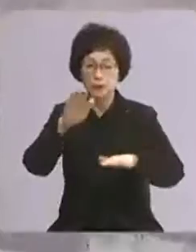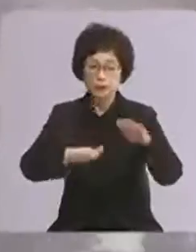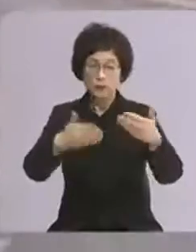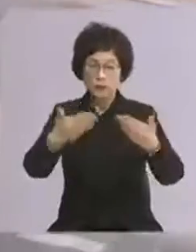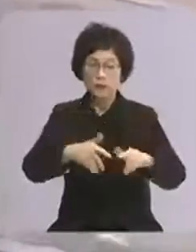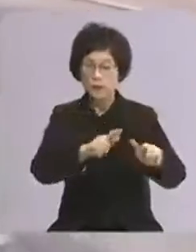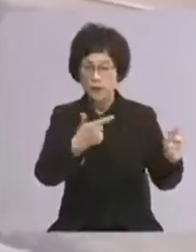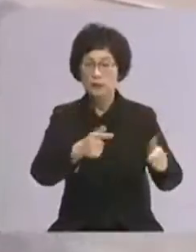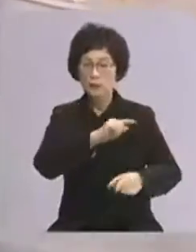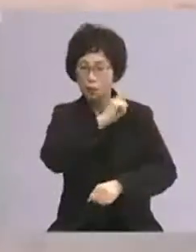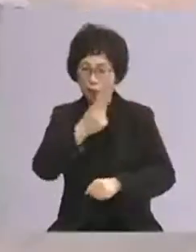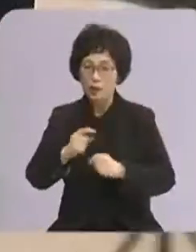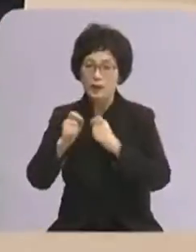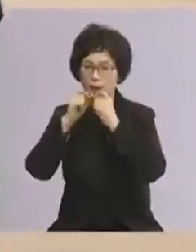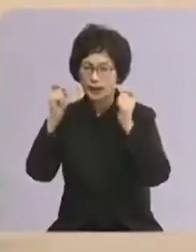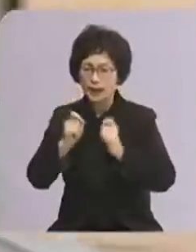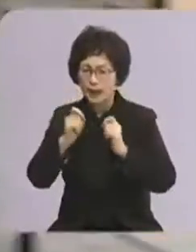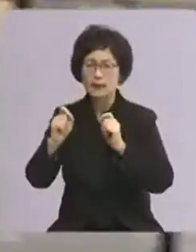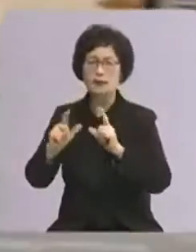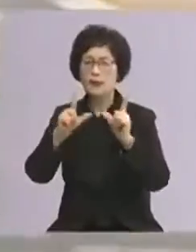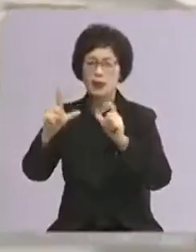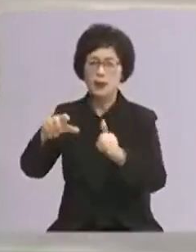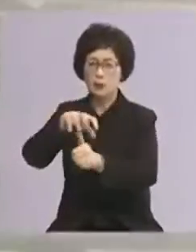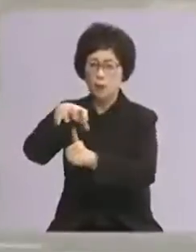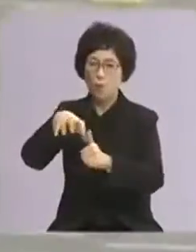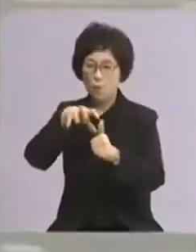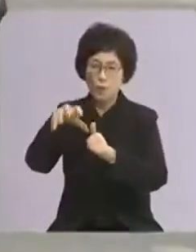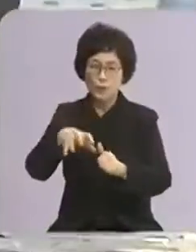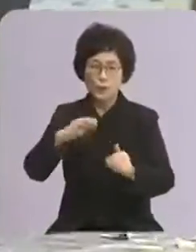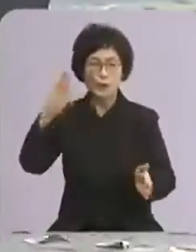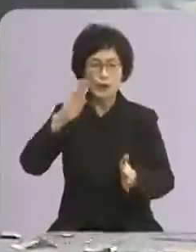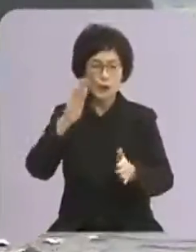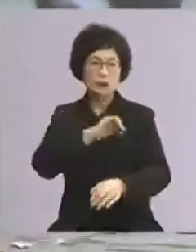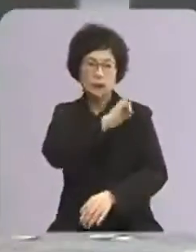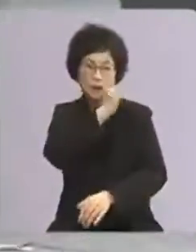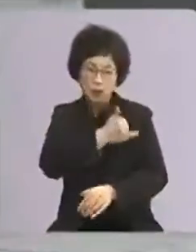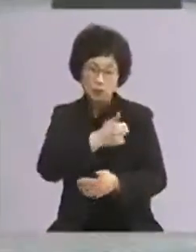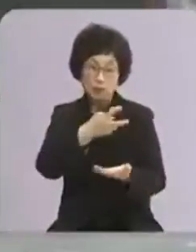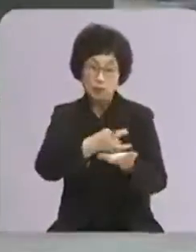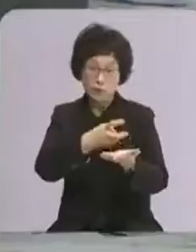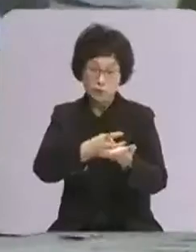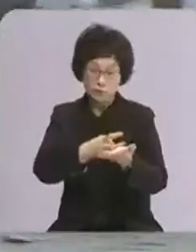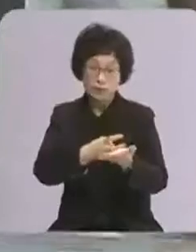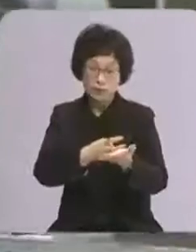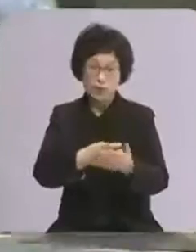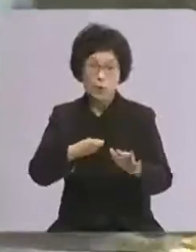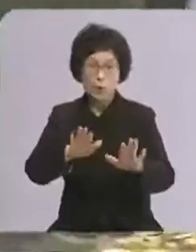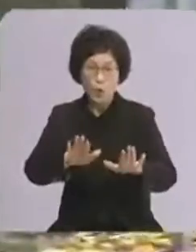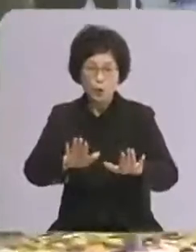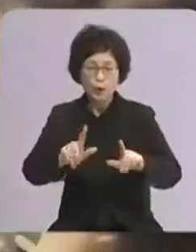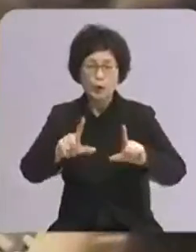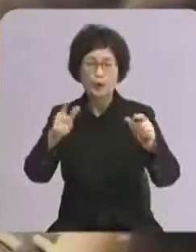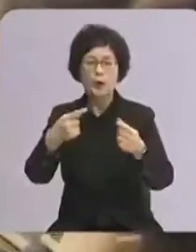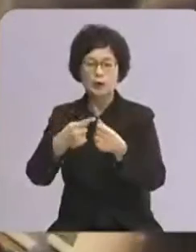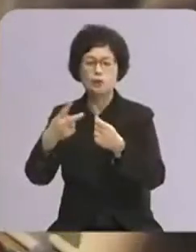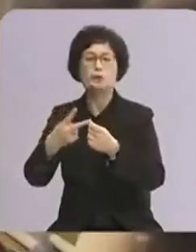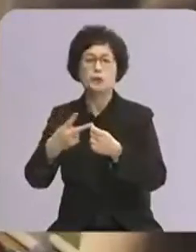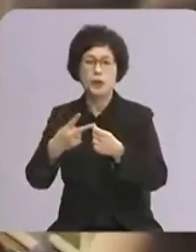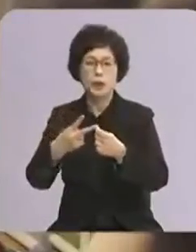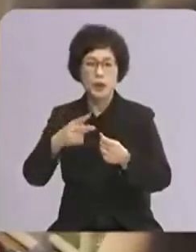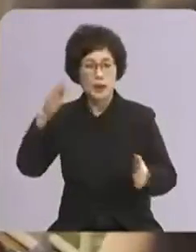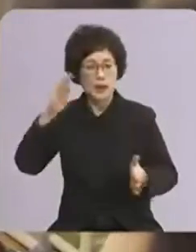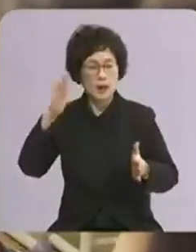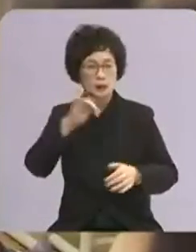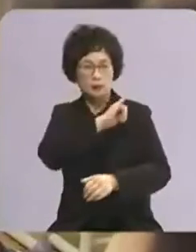권리 와 사생활 보호 등을 담은 학생인권 조례 제정이 추진된 건 사실상 이번이 두 번째입니다 학생인권